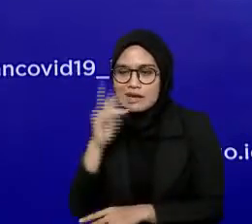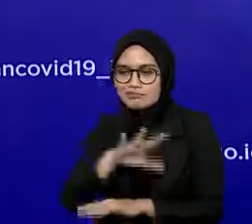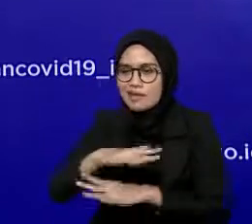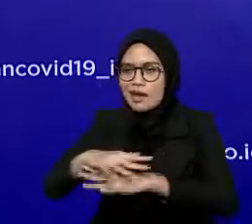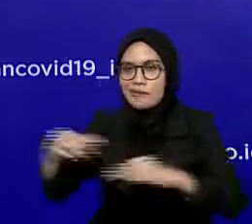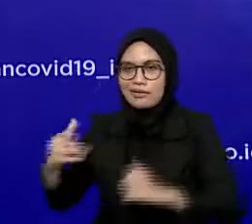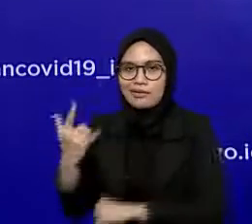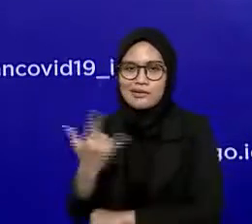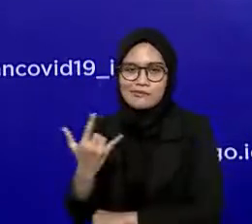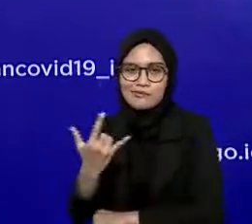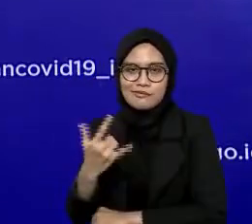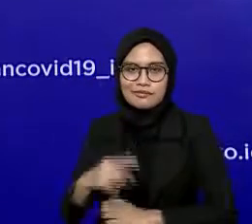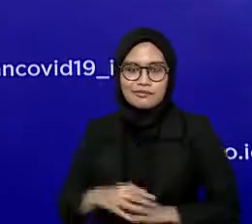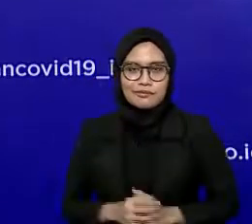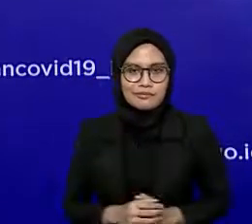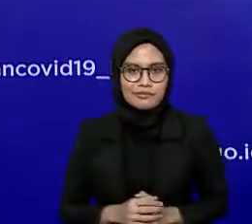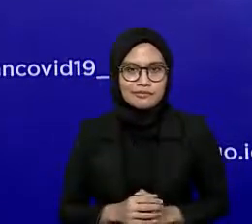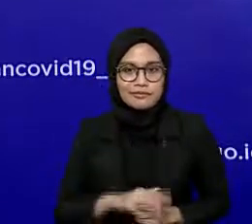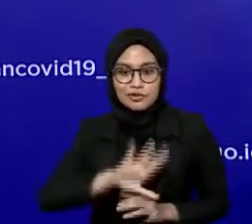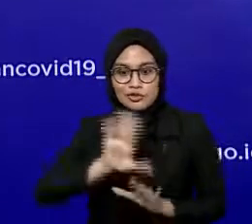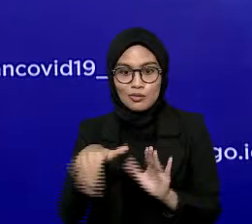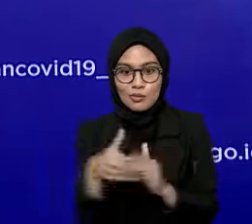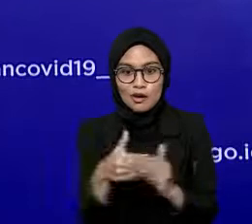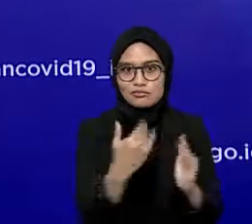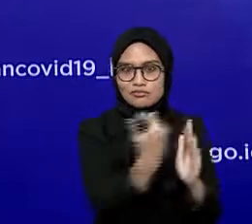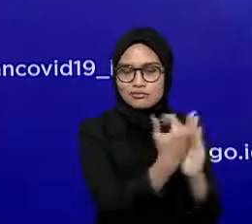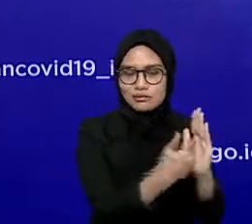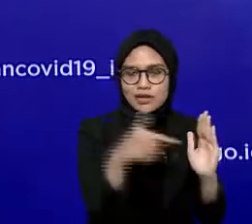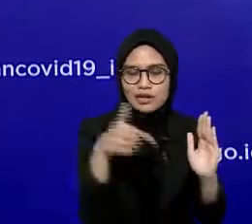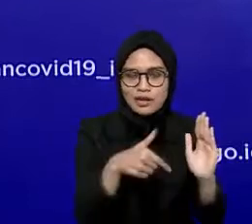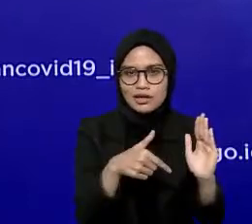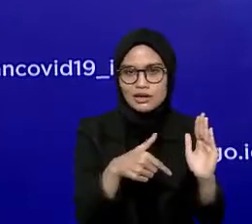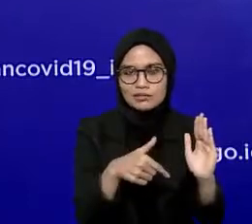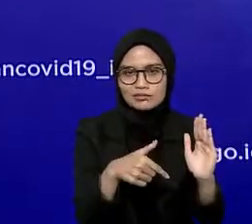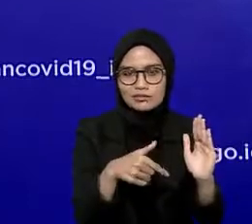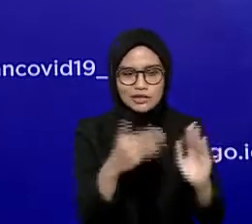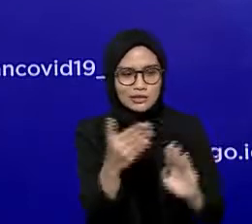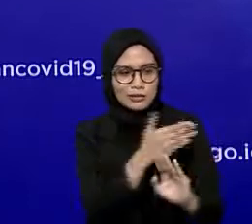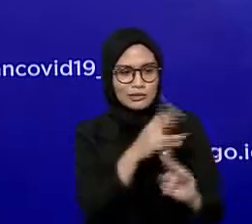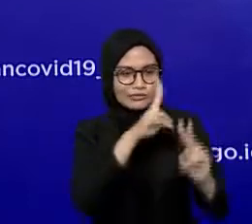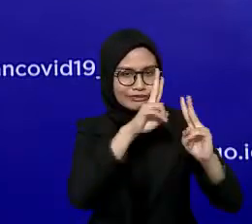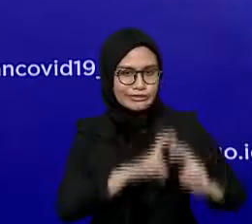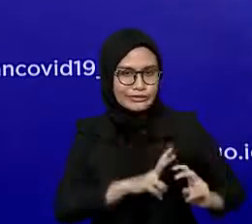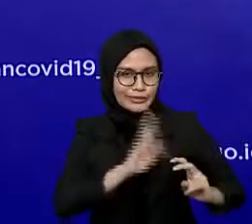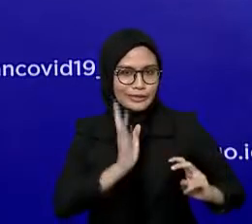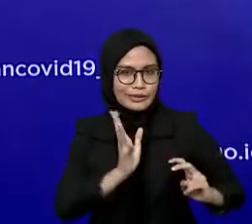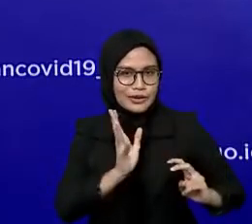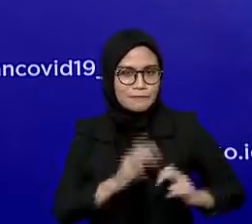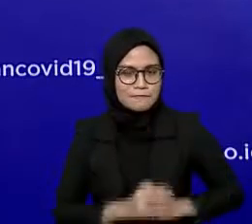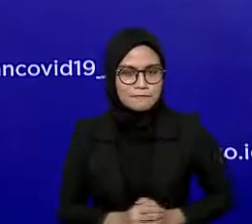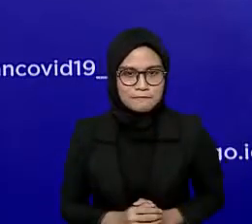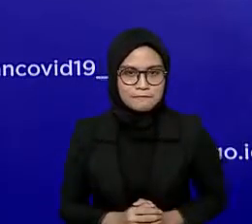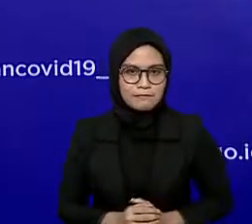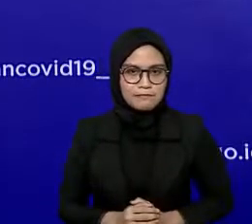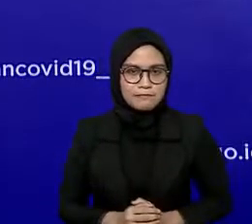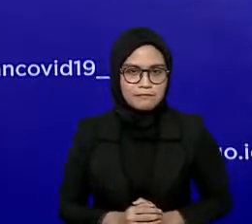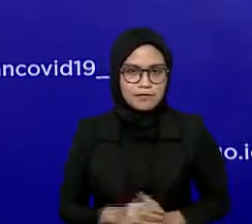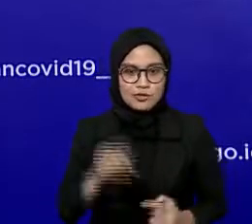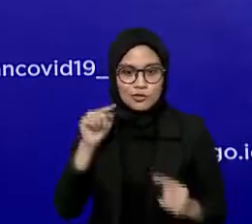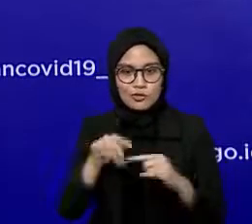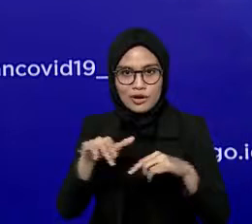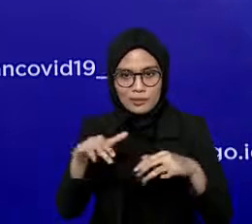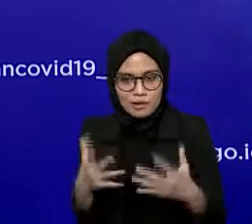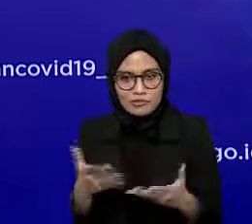diketahui pula bahwa setiap kebijakan ditetapkan melalui berbagai aspek secara holistik, sehingga akan sangat